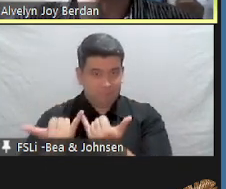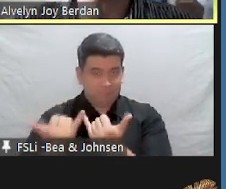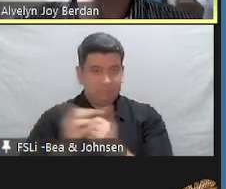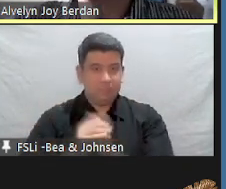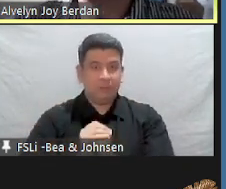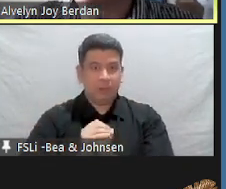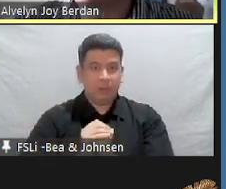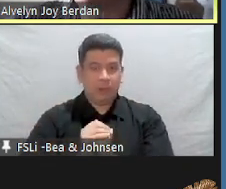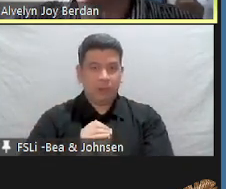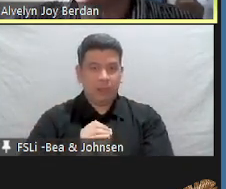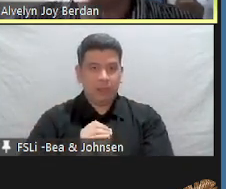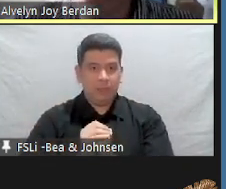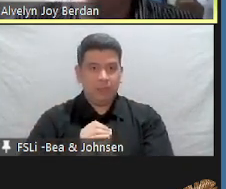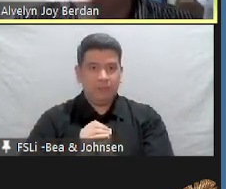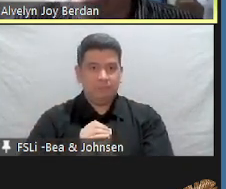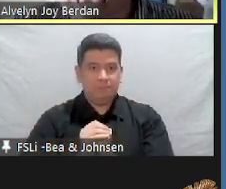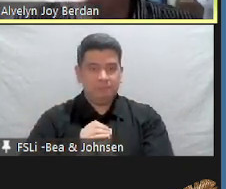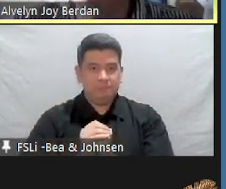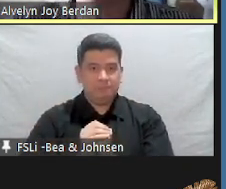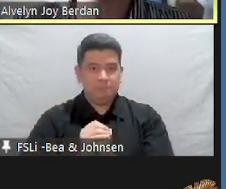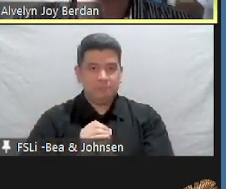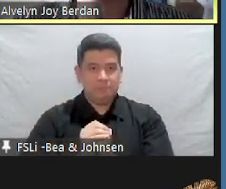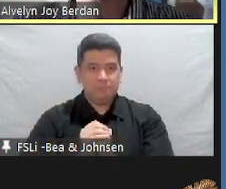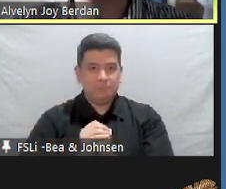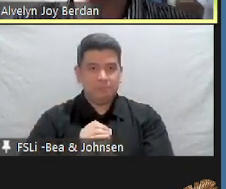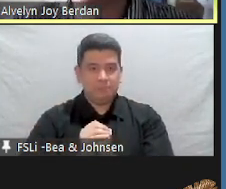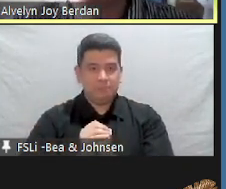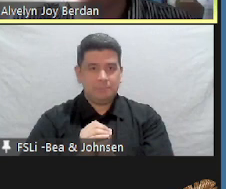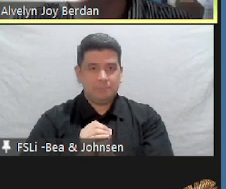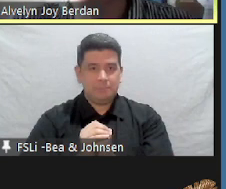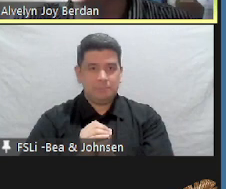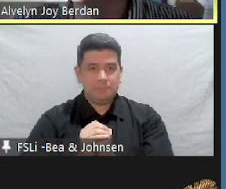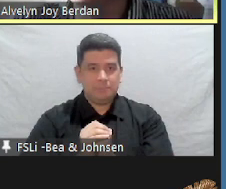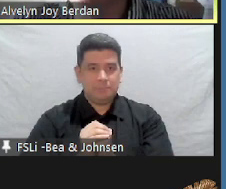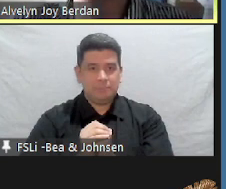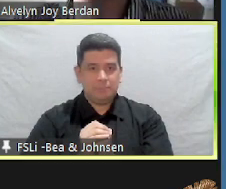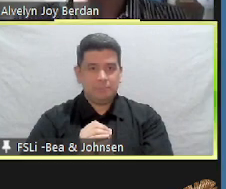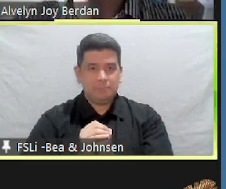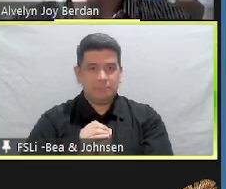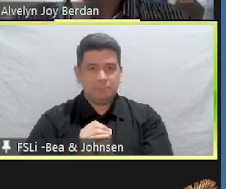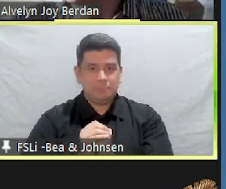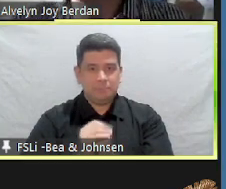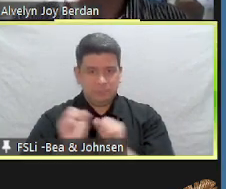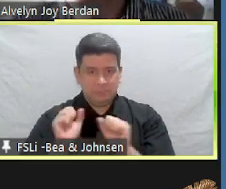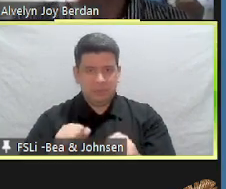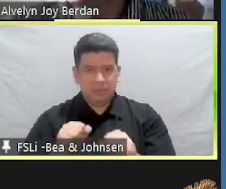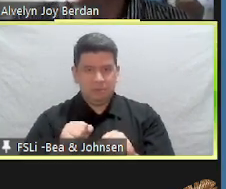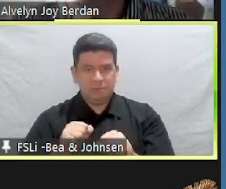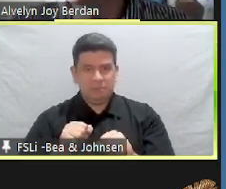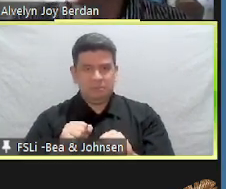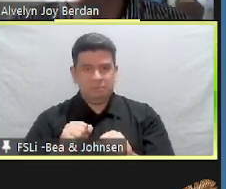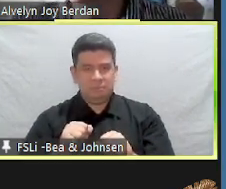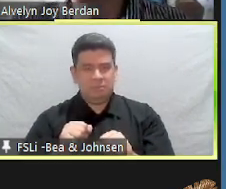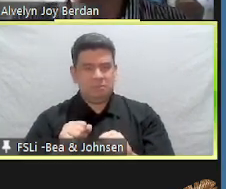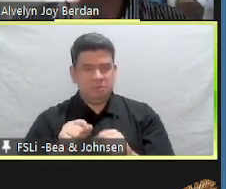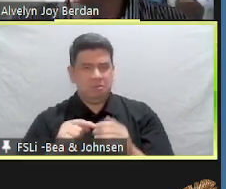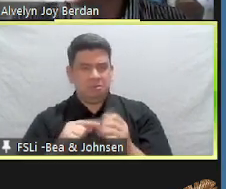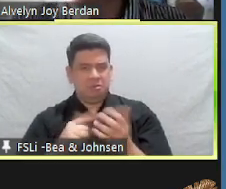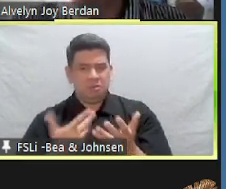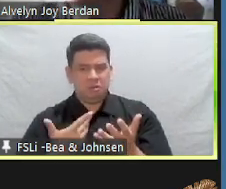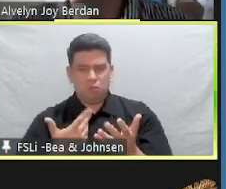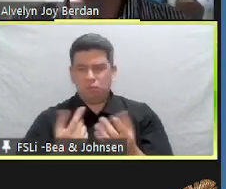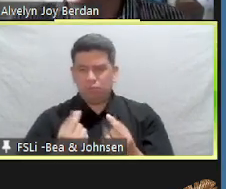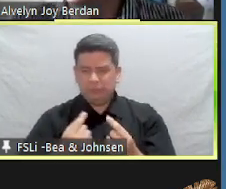rin po tayong ultimately live, pwede po tayong humihingi agad ng pasensya. So both para po sa ating mga